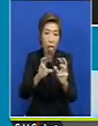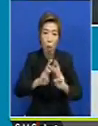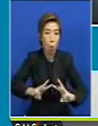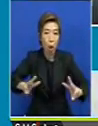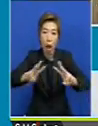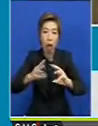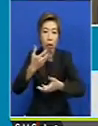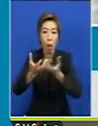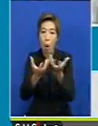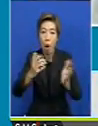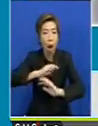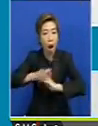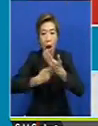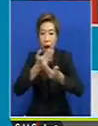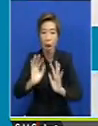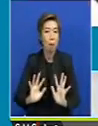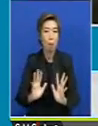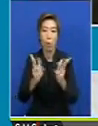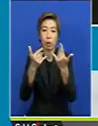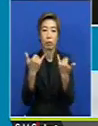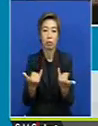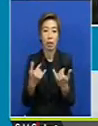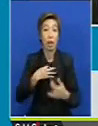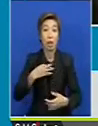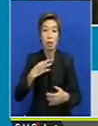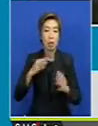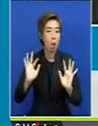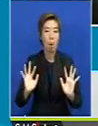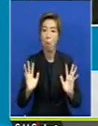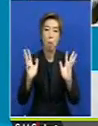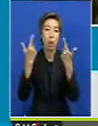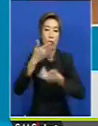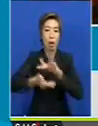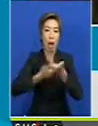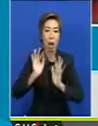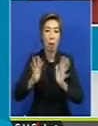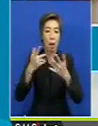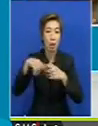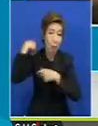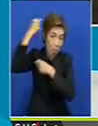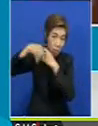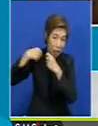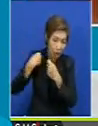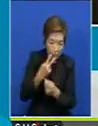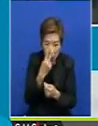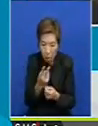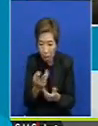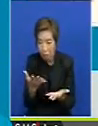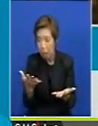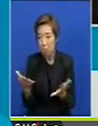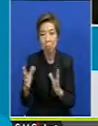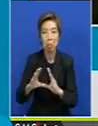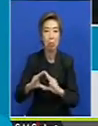ครับ โอ้โหขายหมดเกลี้ยงเลยฮะโอ้โห เกลี้ยงครับเสื้อนี่ไม่ต้องพูดถึงผ้าพันคอที่เหลืออยู่เท่าที่เห็นก็มีแค่ผ้าพันค